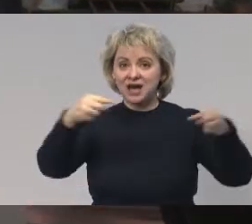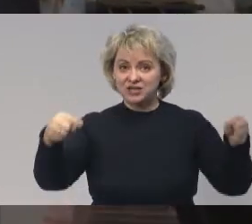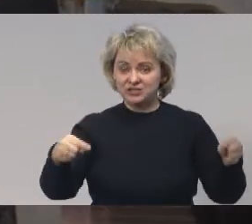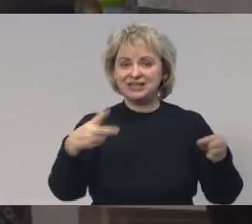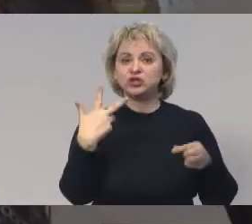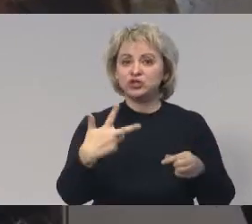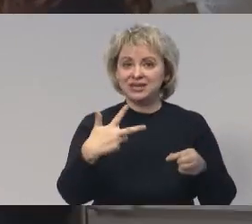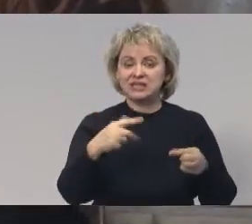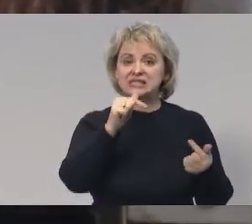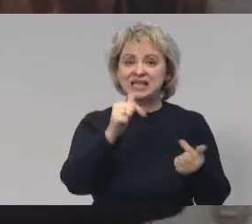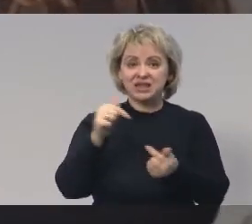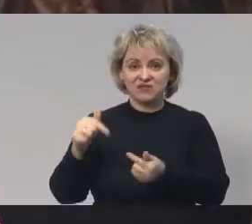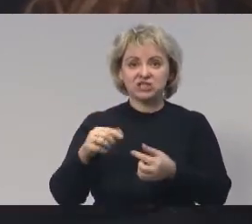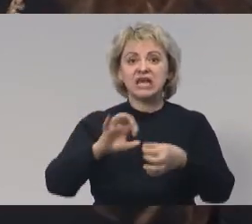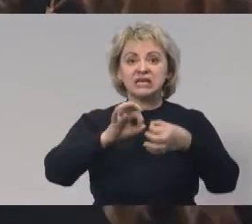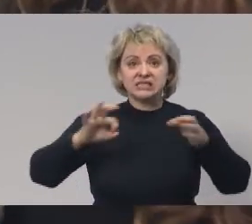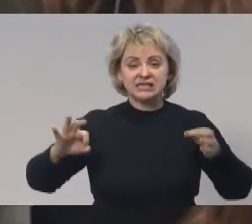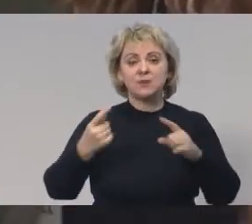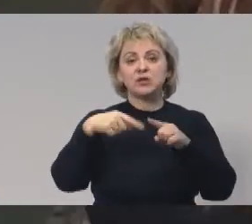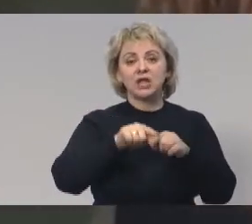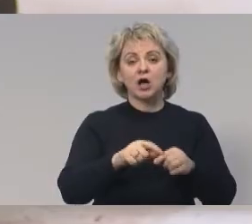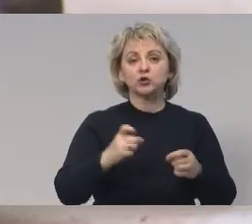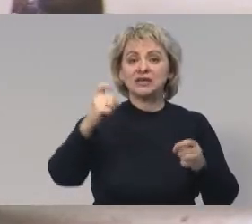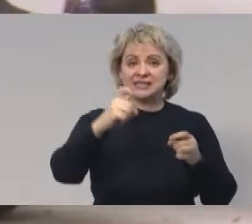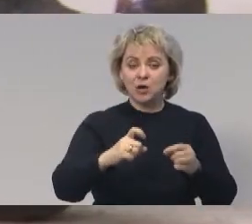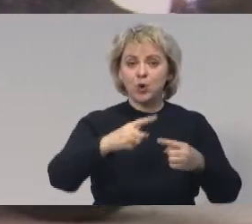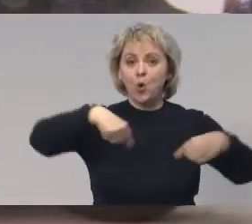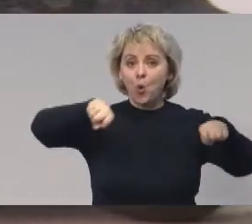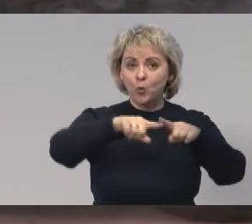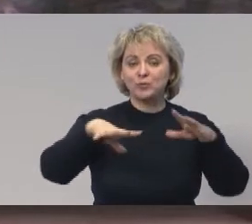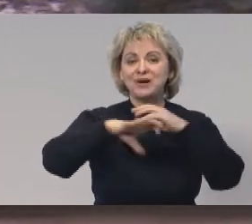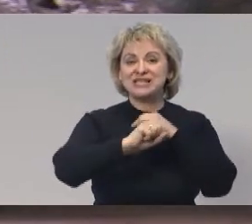три, соответственно, цепи, на которых закреплялся обруч.